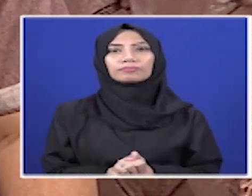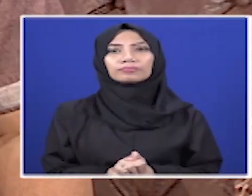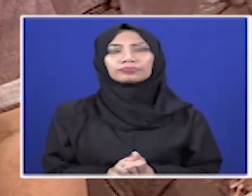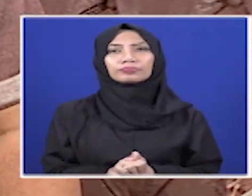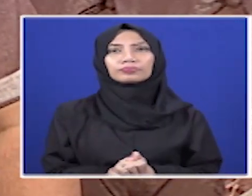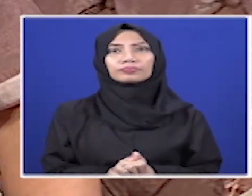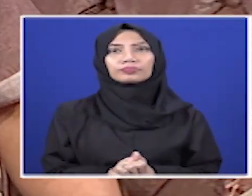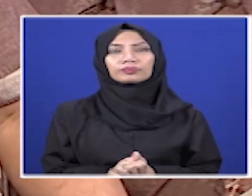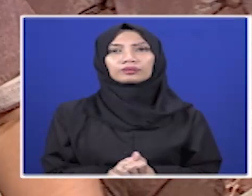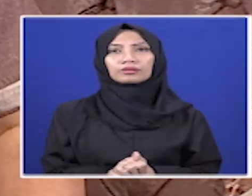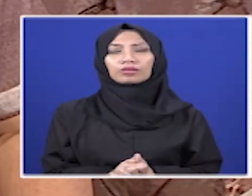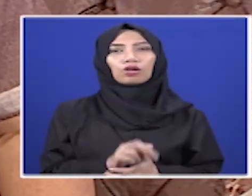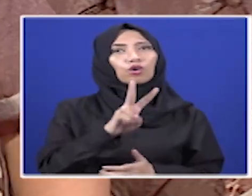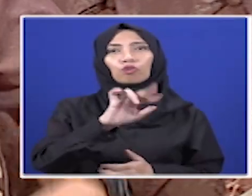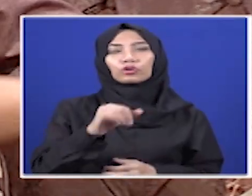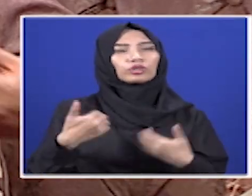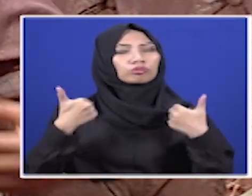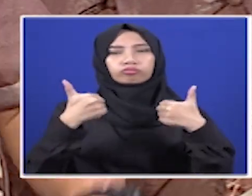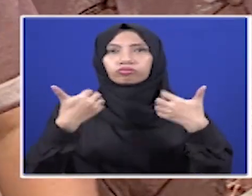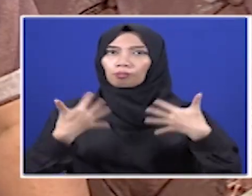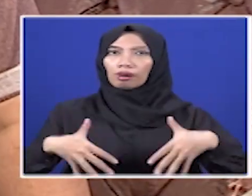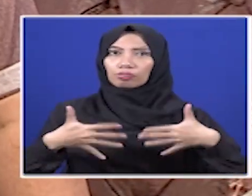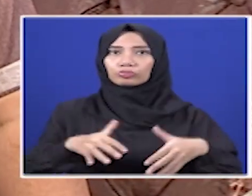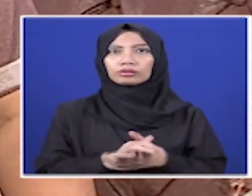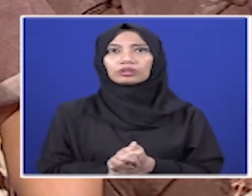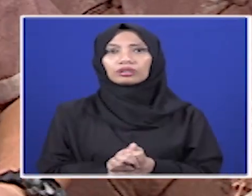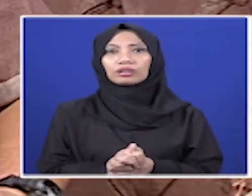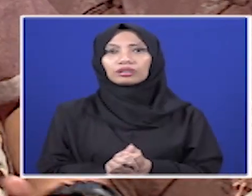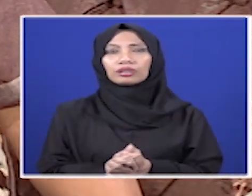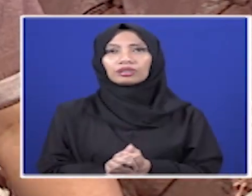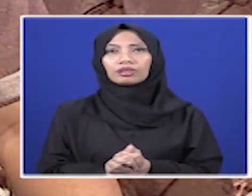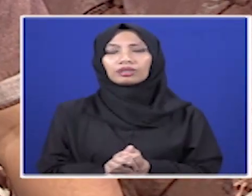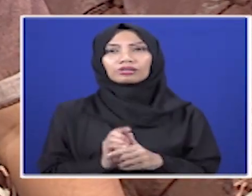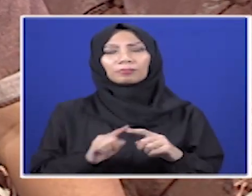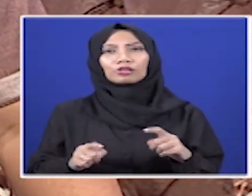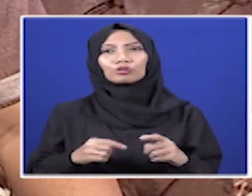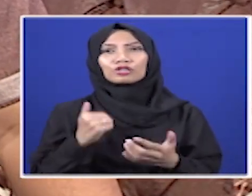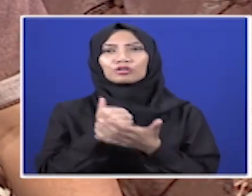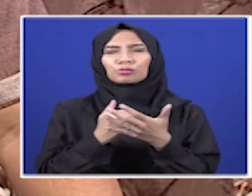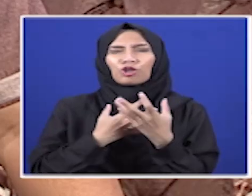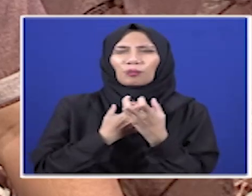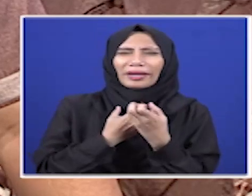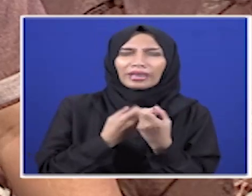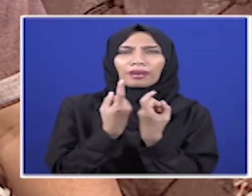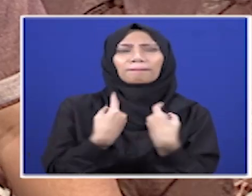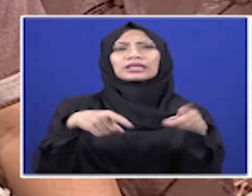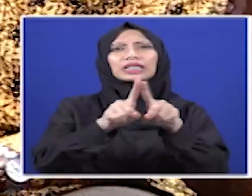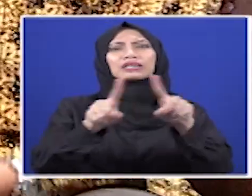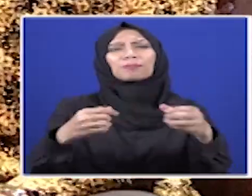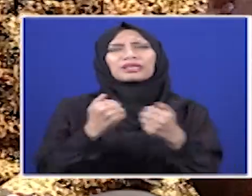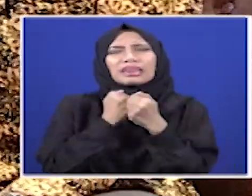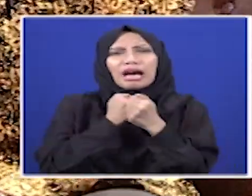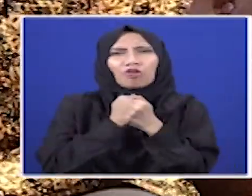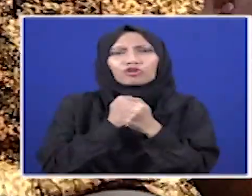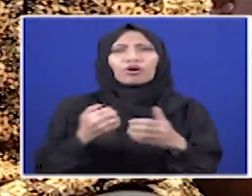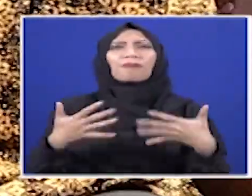luar biasa dan tentu keluarganya tapi tetap kekhawatiran untuk bisa membuka hati dengan pria lain Jadi kalau kita lihat